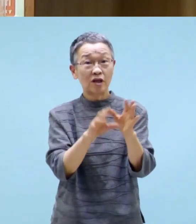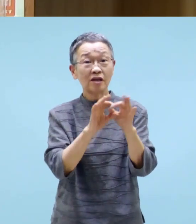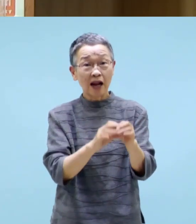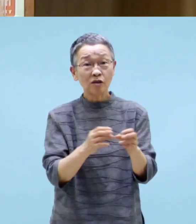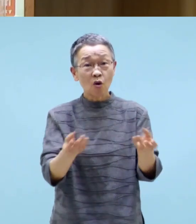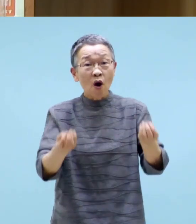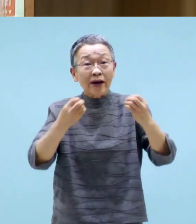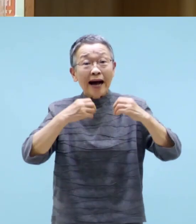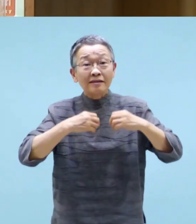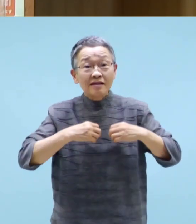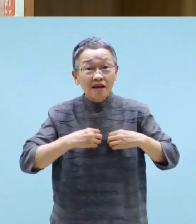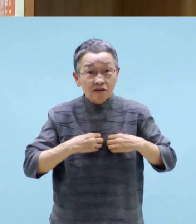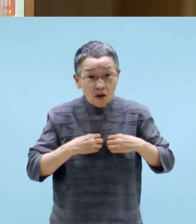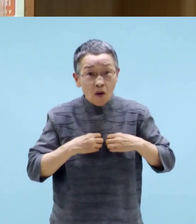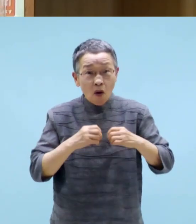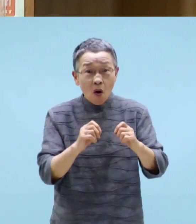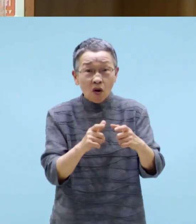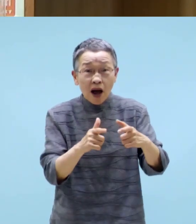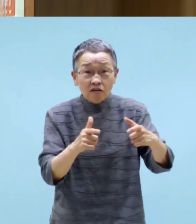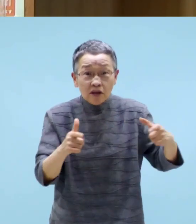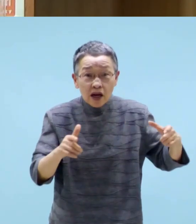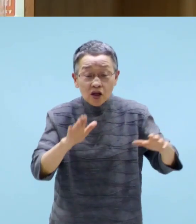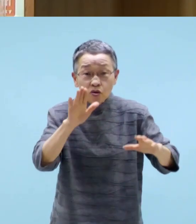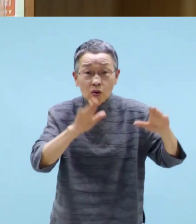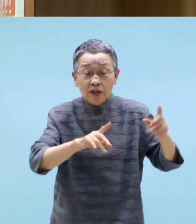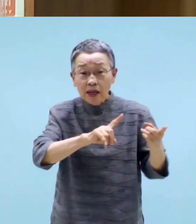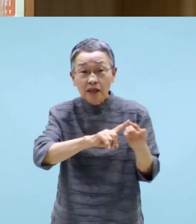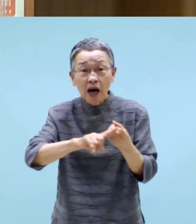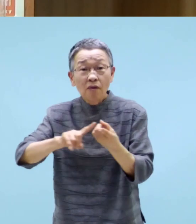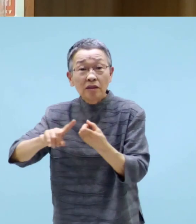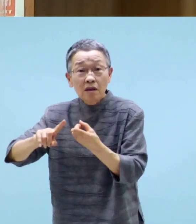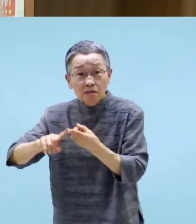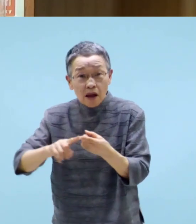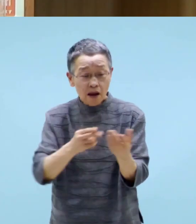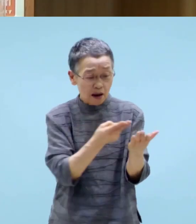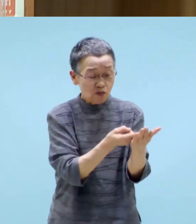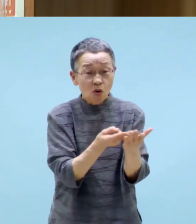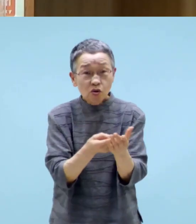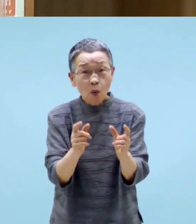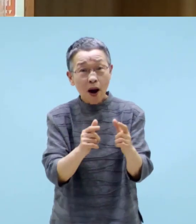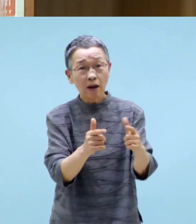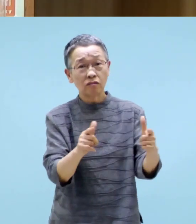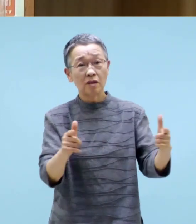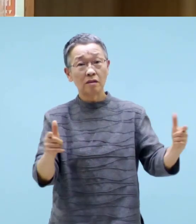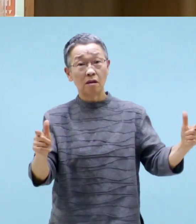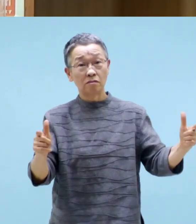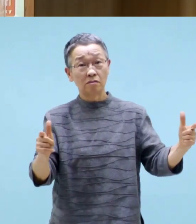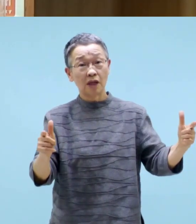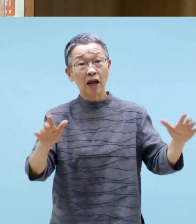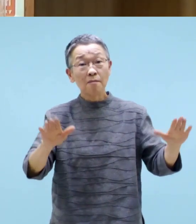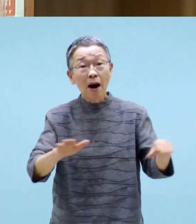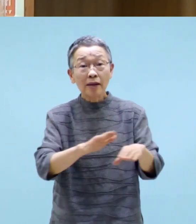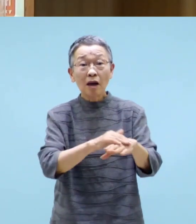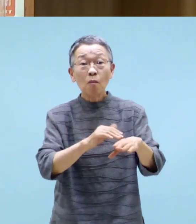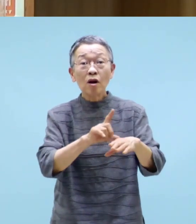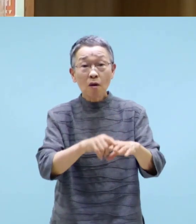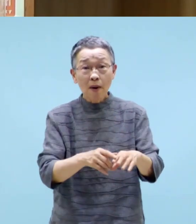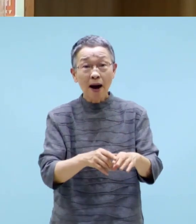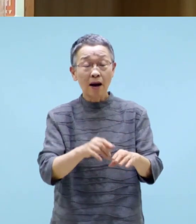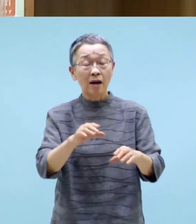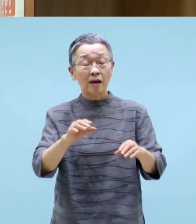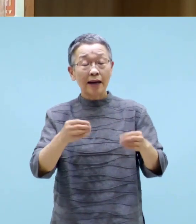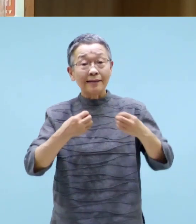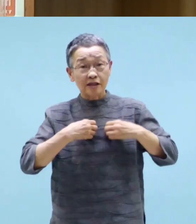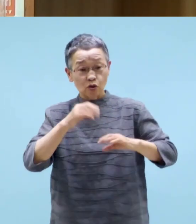染の拡大フェーズに合わせて病床っていうのは拡大していきます。ですので今札幌についてはですね、札幌の感染状況が厳しいので